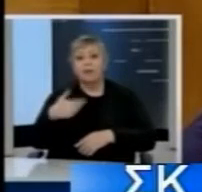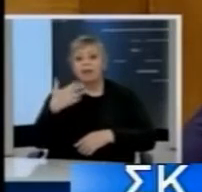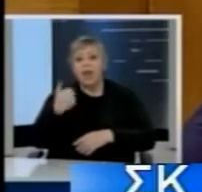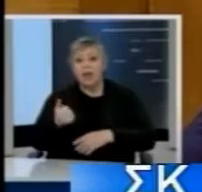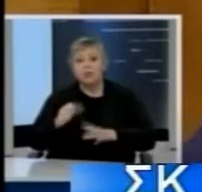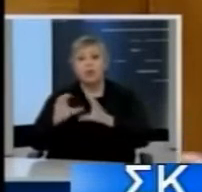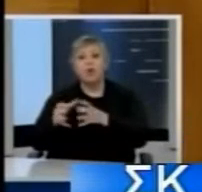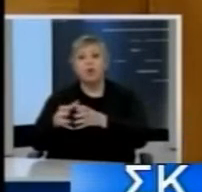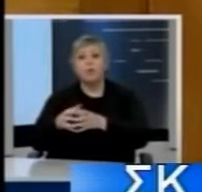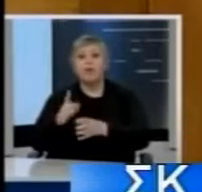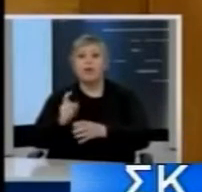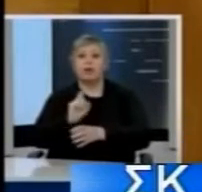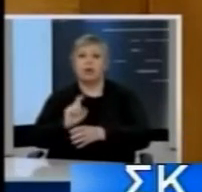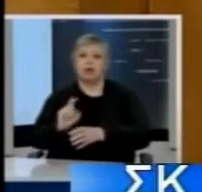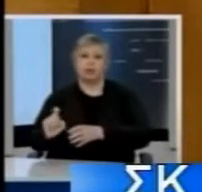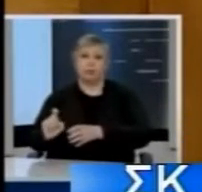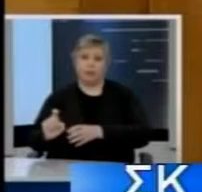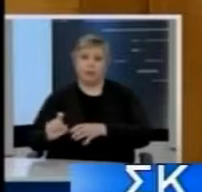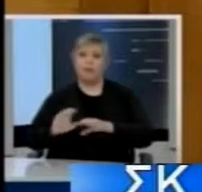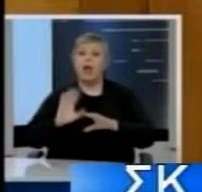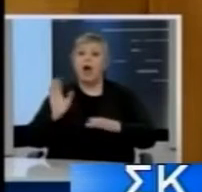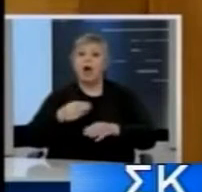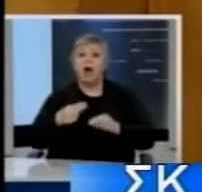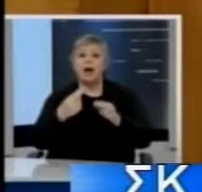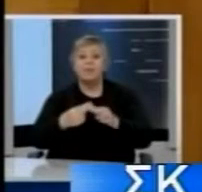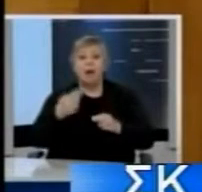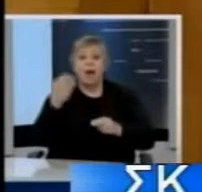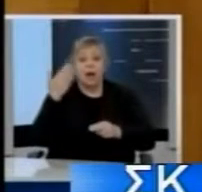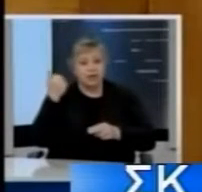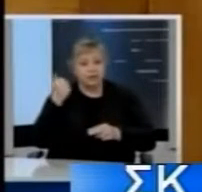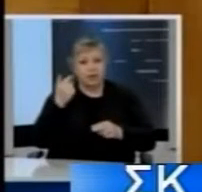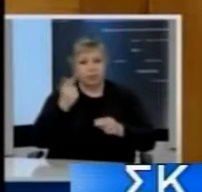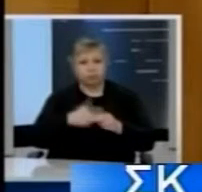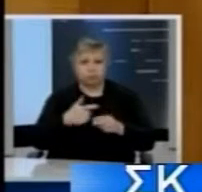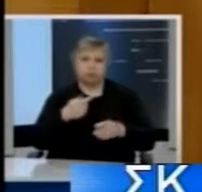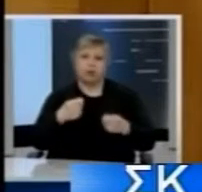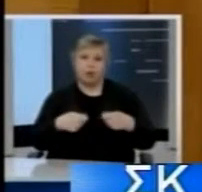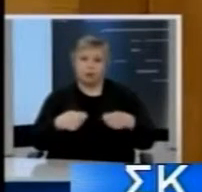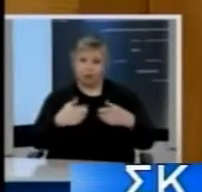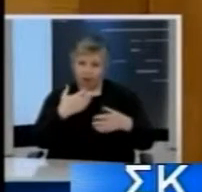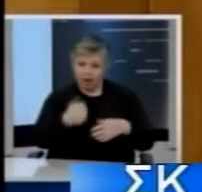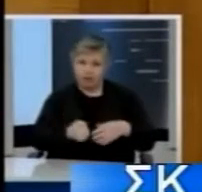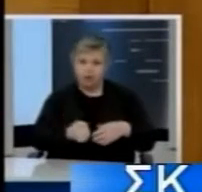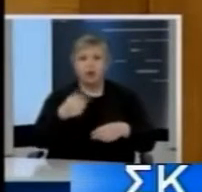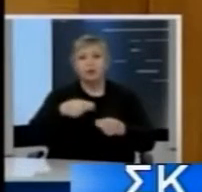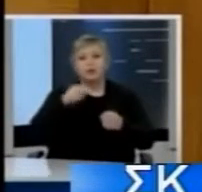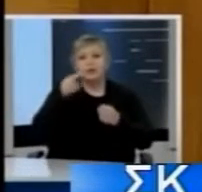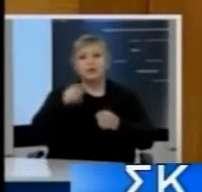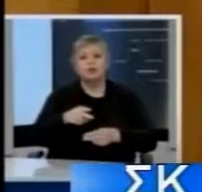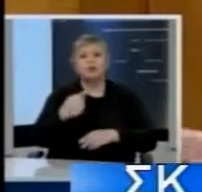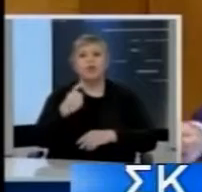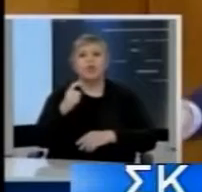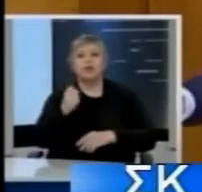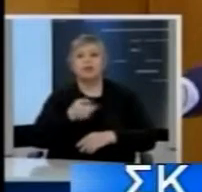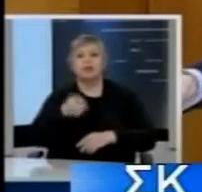μας. Και βεβαίως για περιουσίες από 100.000 έως 150.000 ευρώ η μείωση θα είναι κοντά στο